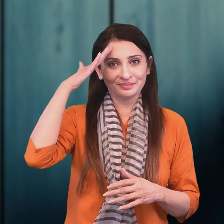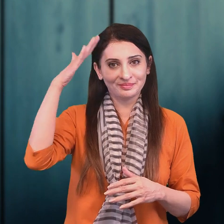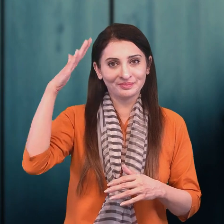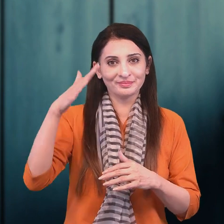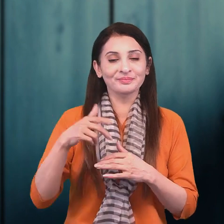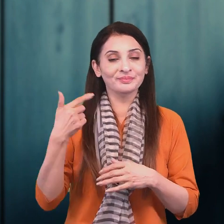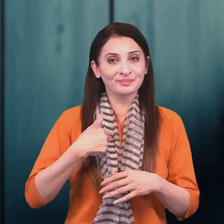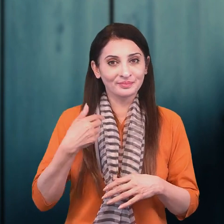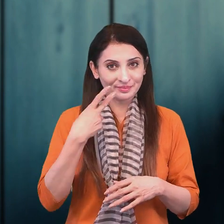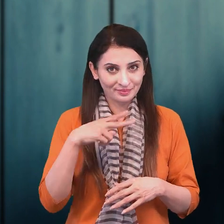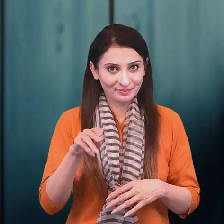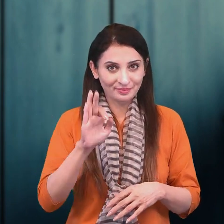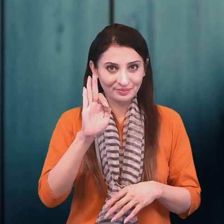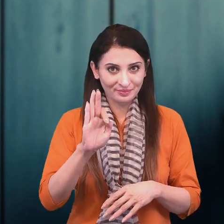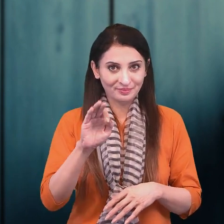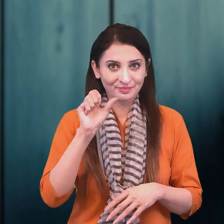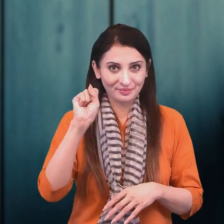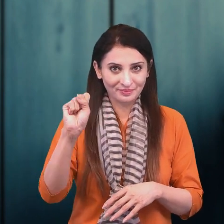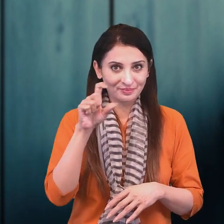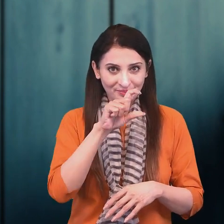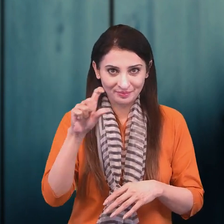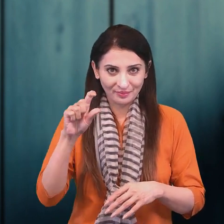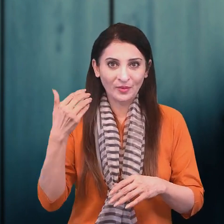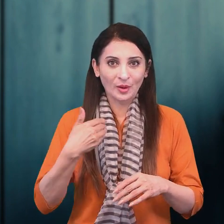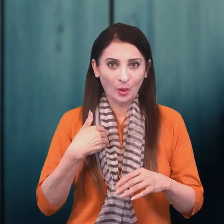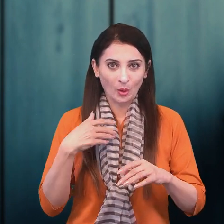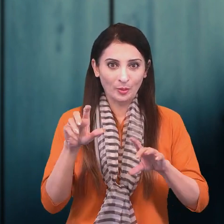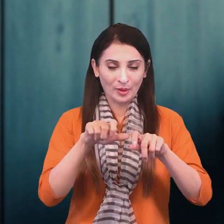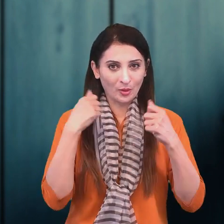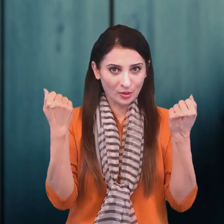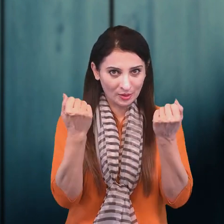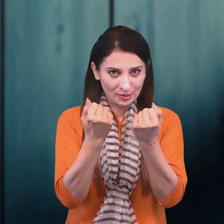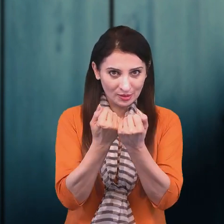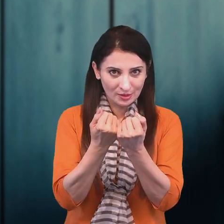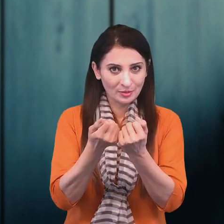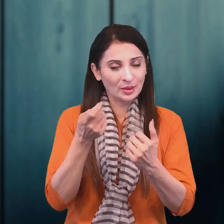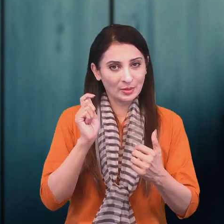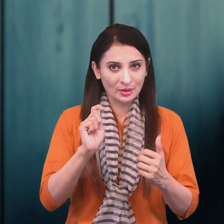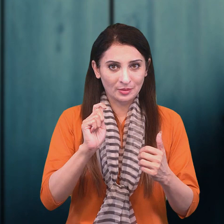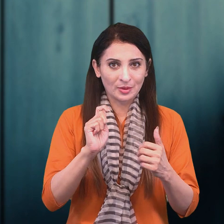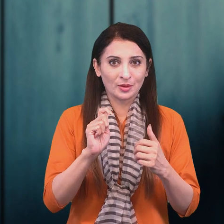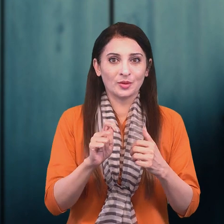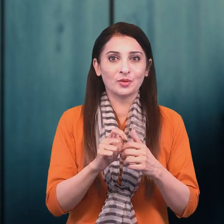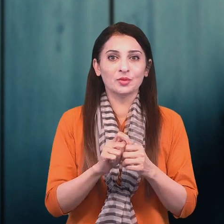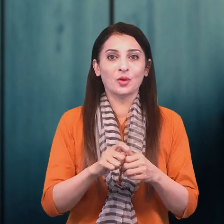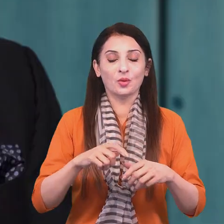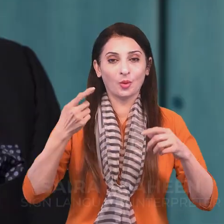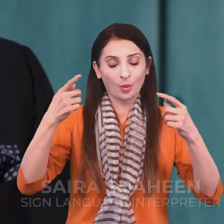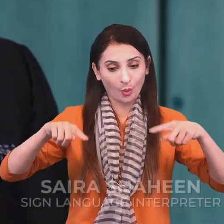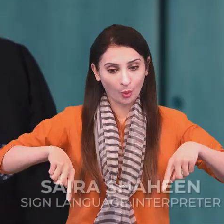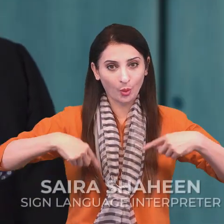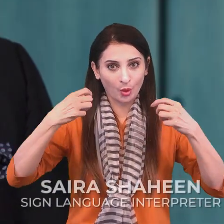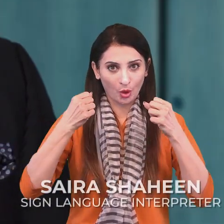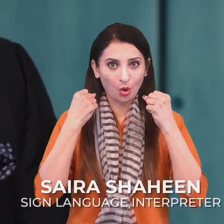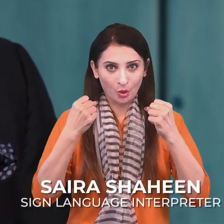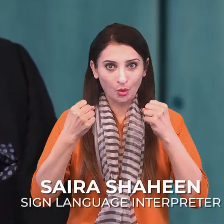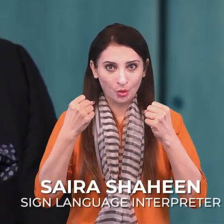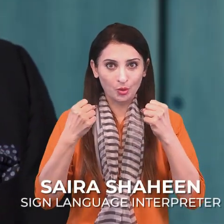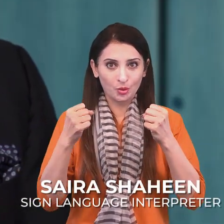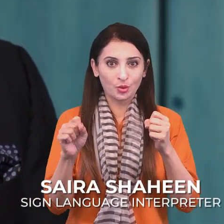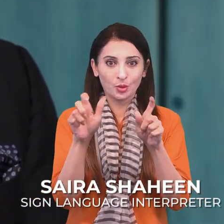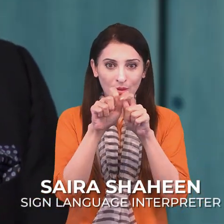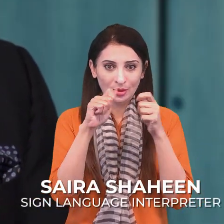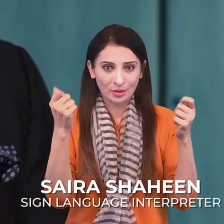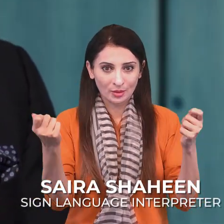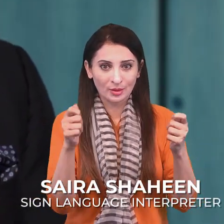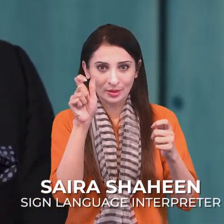अस्सलाम वालेकुम, मेरा नाम फ़हद शहबाज है। मैं एक ऑर्गेनाइजेशन रन कर रहा हूँ, यूथ जनरल असम्बली। अगस्त 2015 में